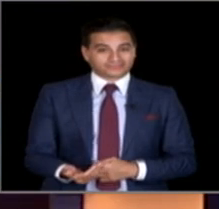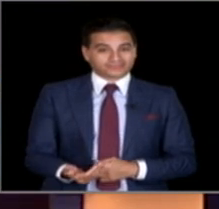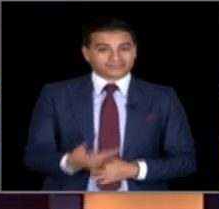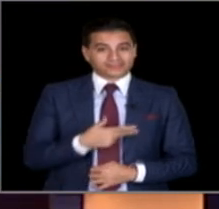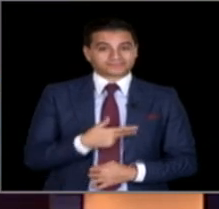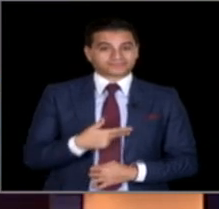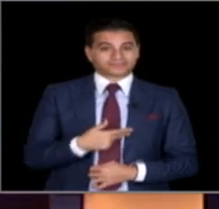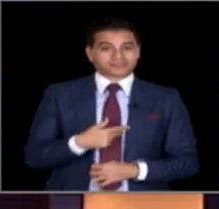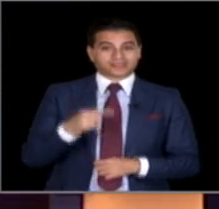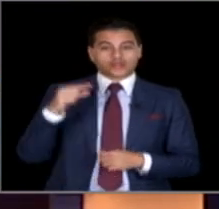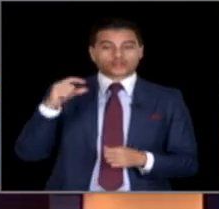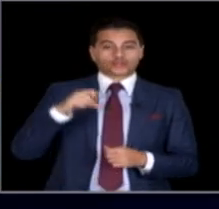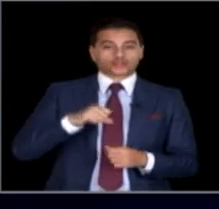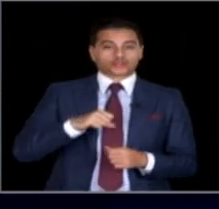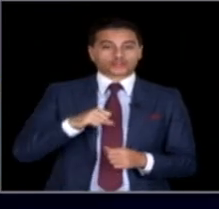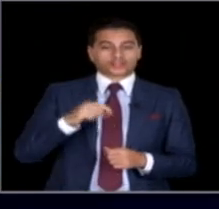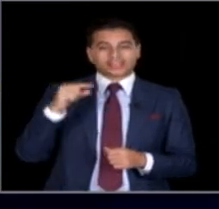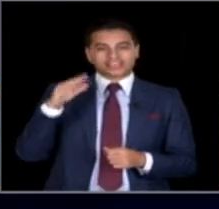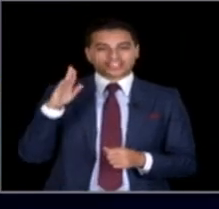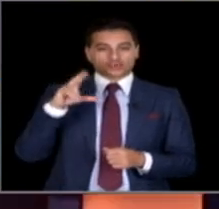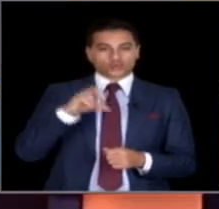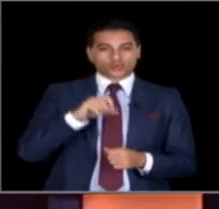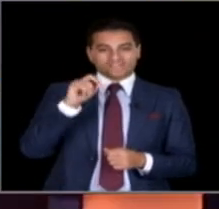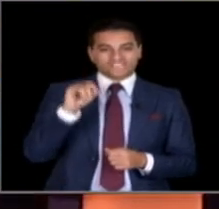دوستويفسكي. دوستويفسكي، إجابة